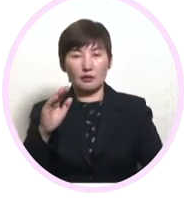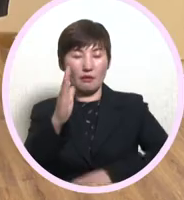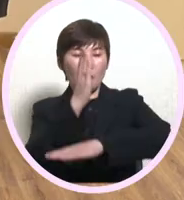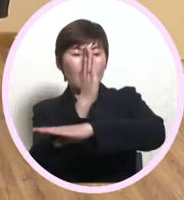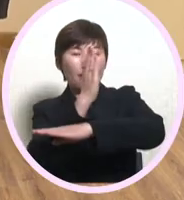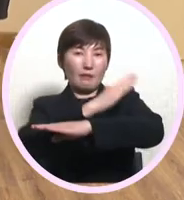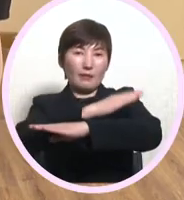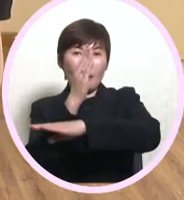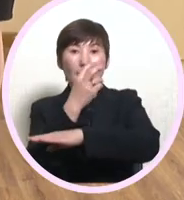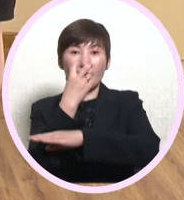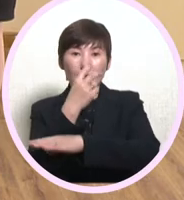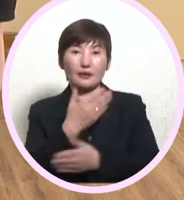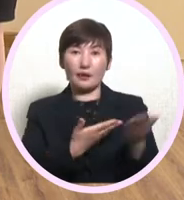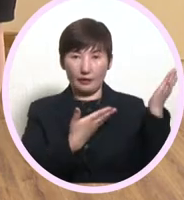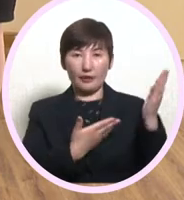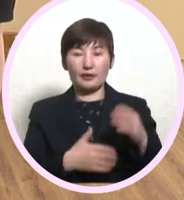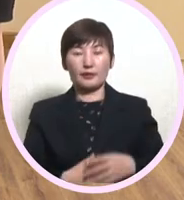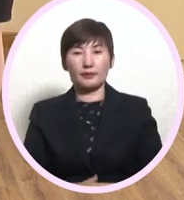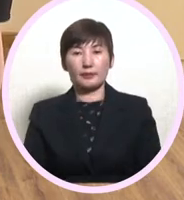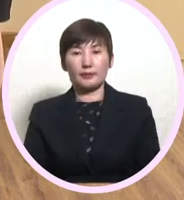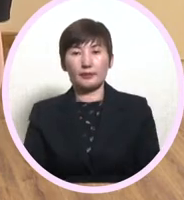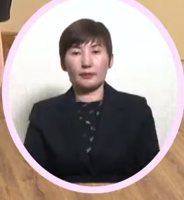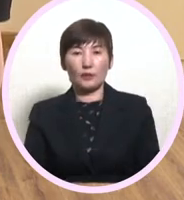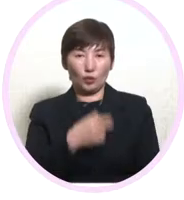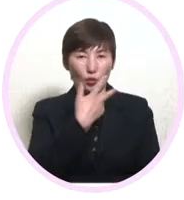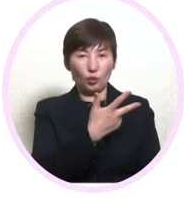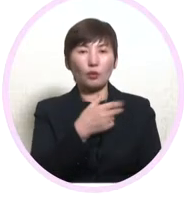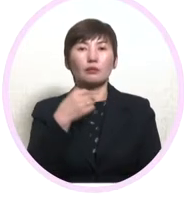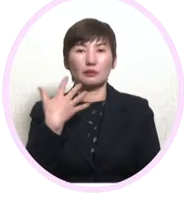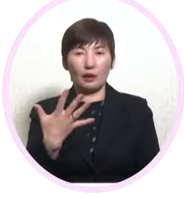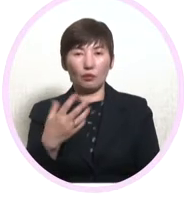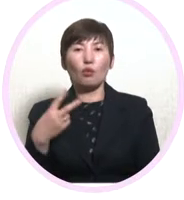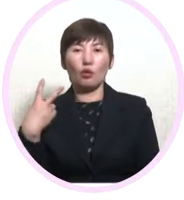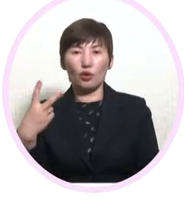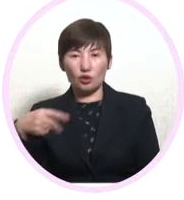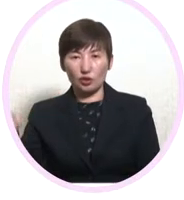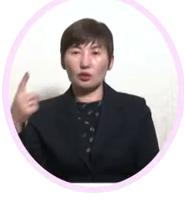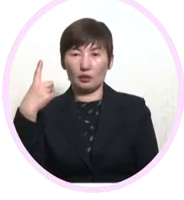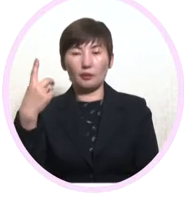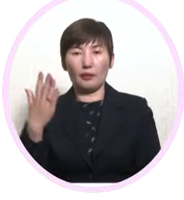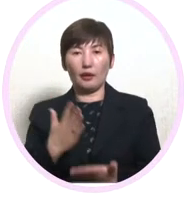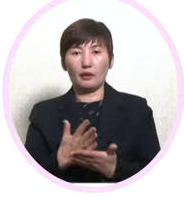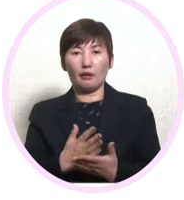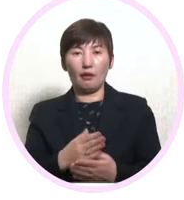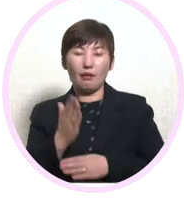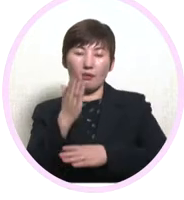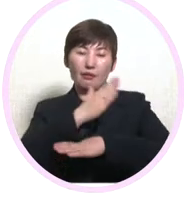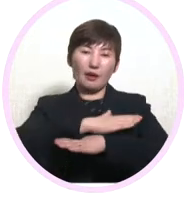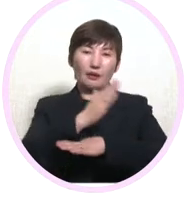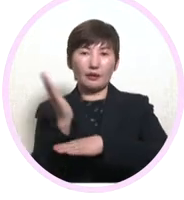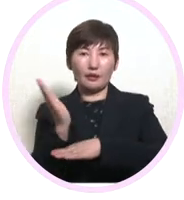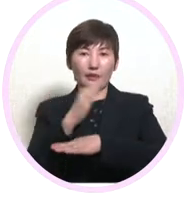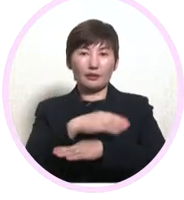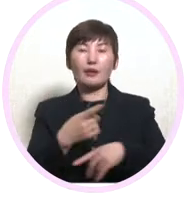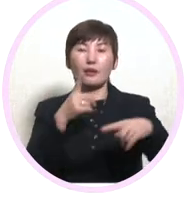налтуудыг ажиглаараа хүүхдүүдээ. За 3 5 2-ны 1 байна. За налтууд маань бүгд